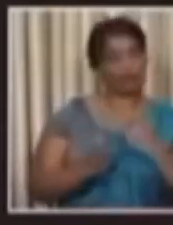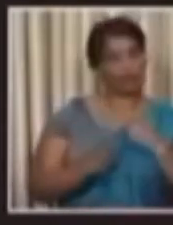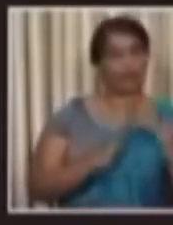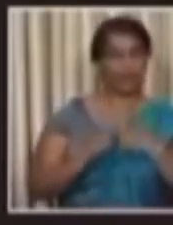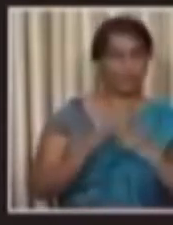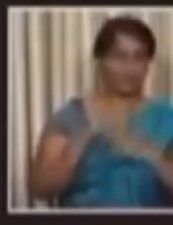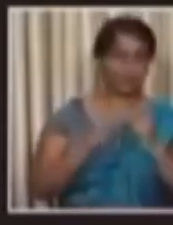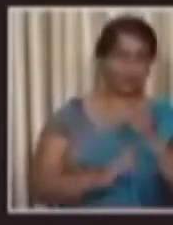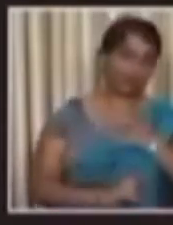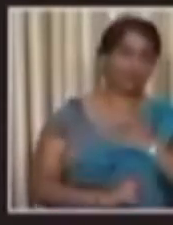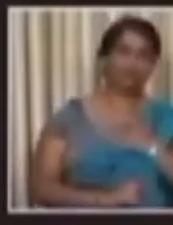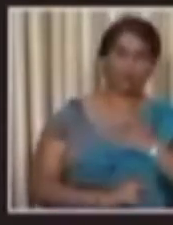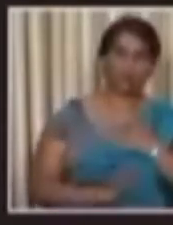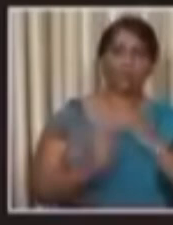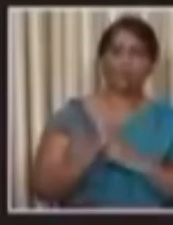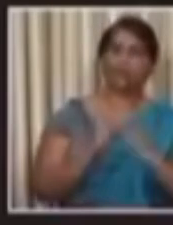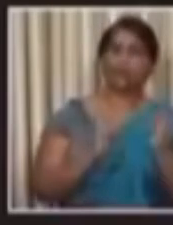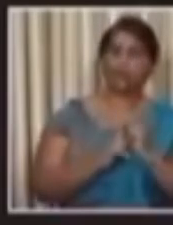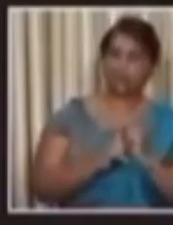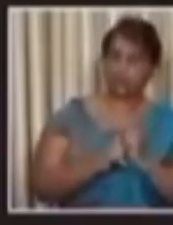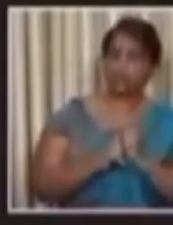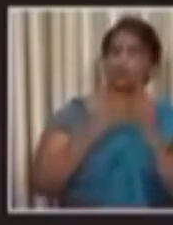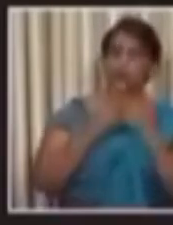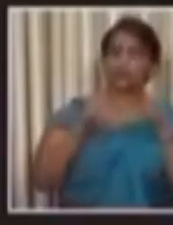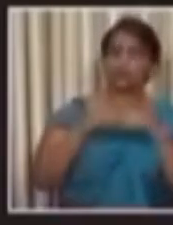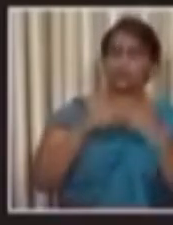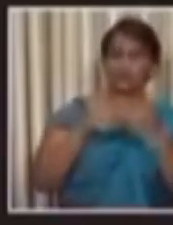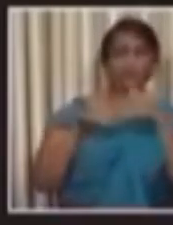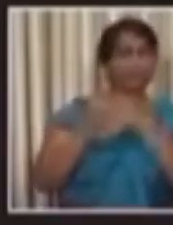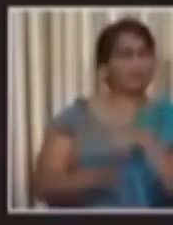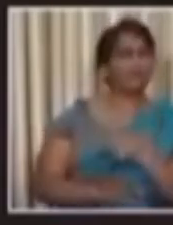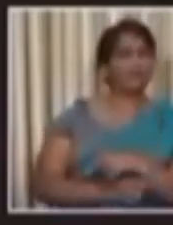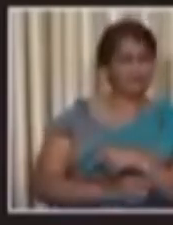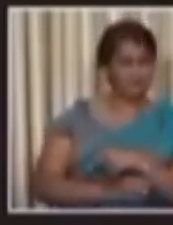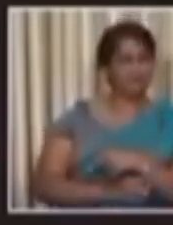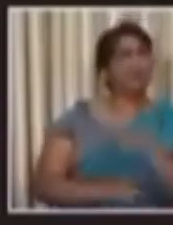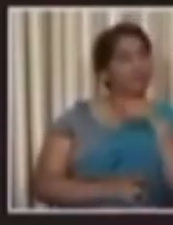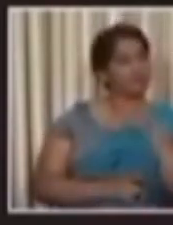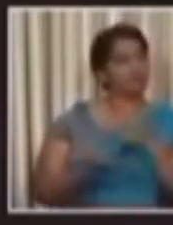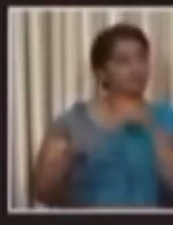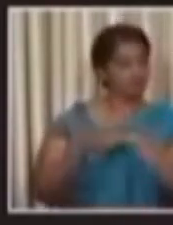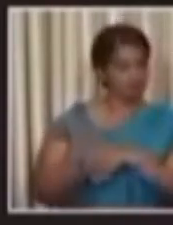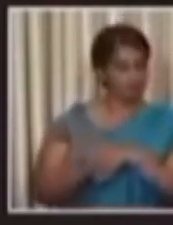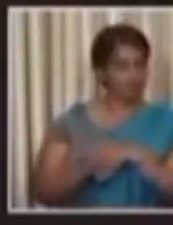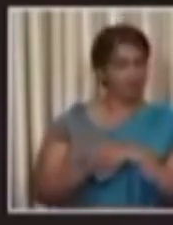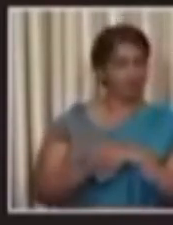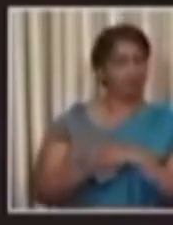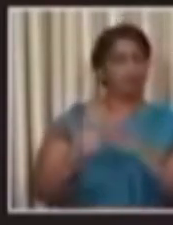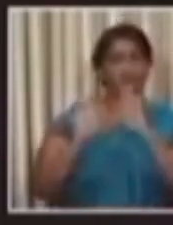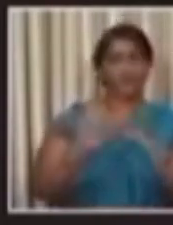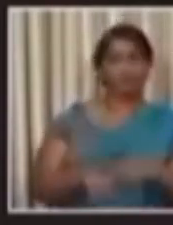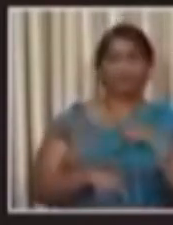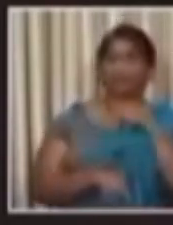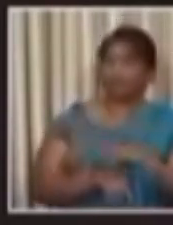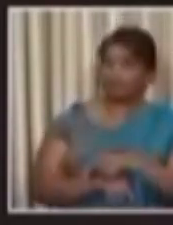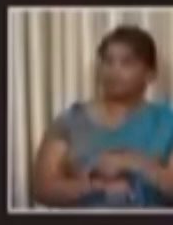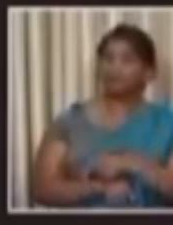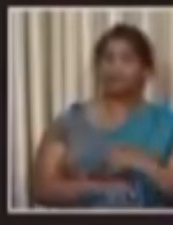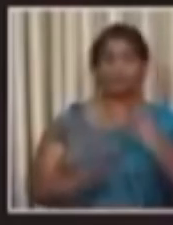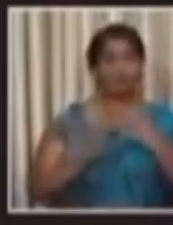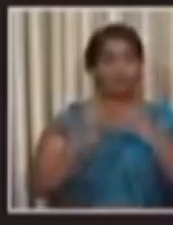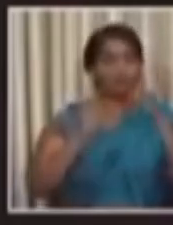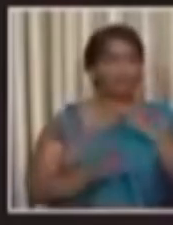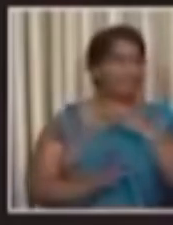ජනතා විමුක්ති පෙරමුණේ ජාතික ජනබලවේගයේ විවිධ සංවිධාන පක්ෂ මෙතන ඉන්නවා. ඒ අය මෙතන නියෝජනය වෙනවා. දැන් මෙතන තව තියෙන